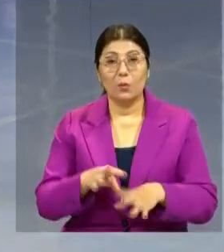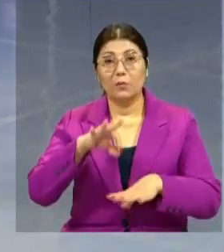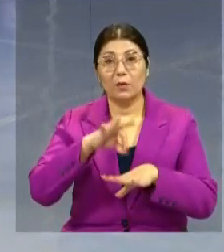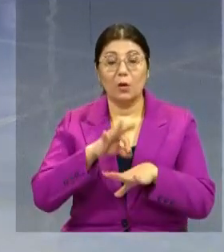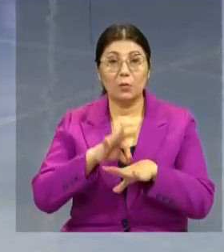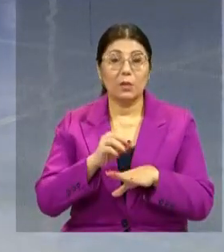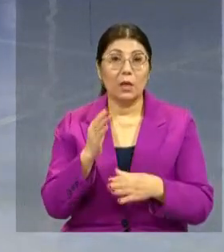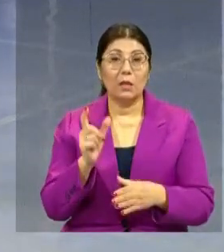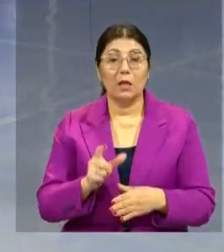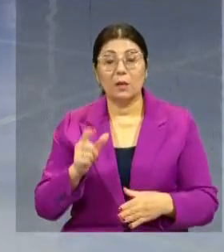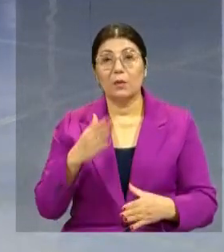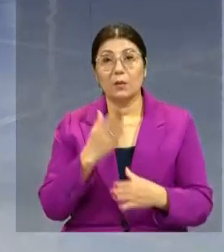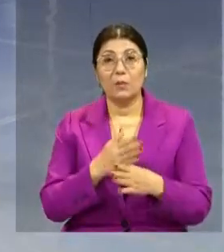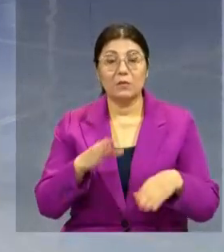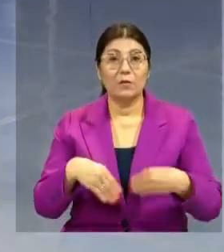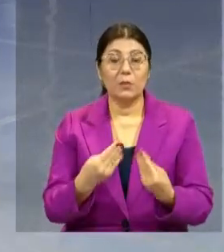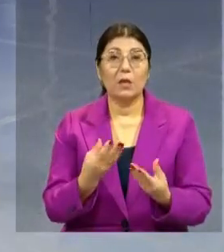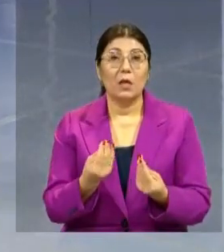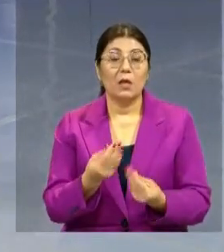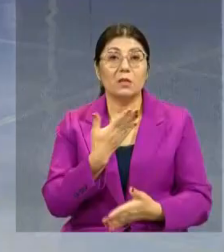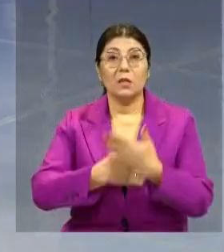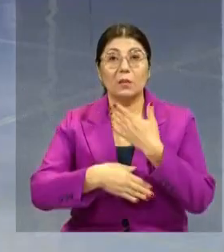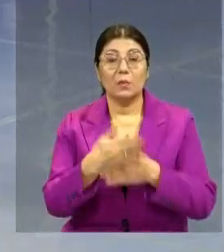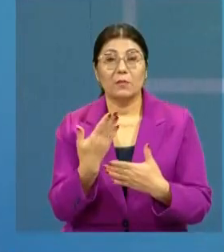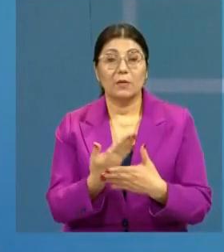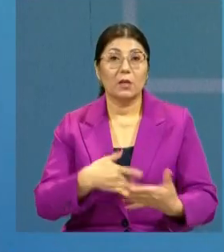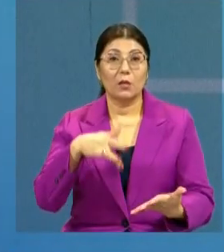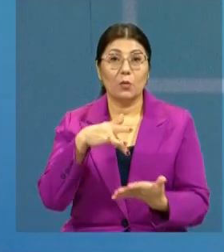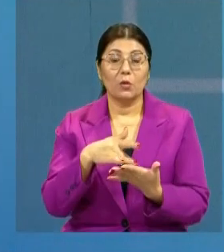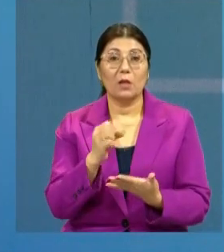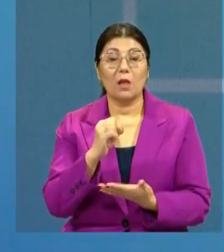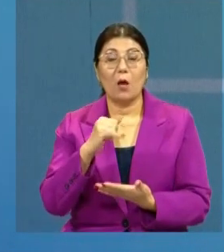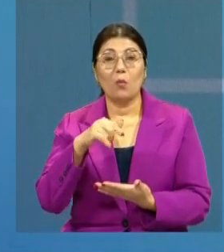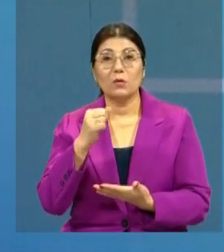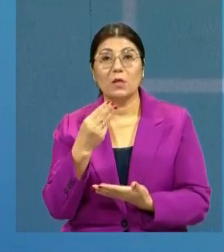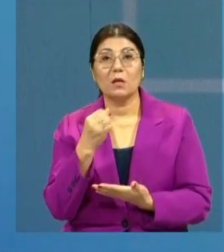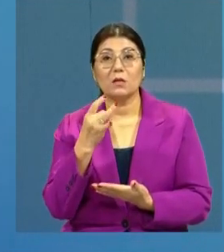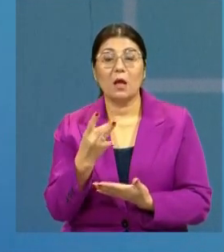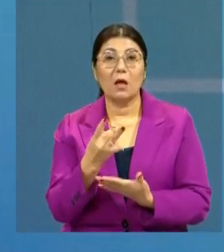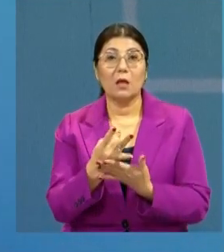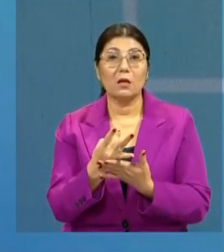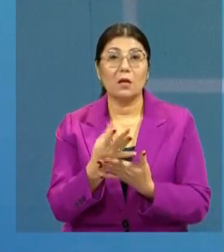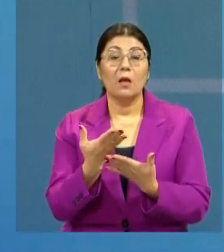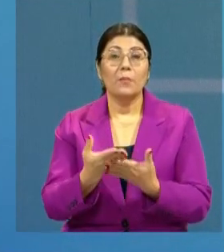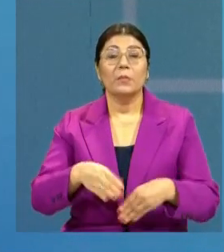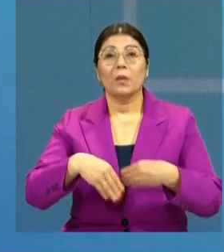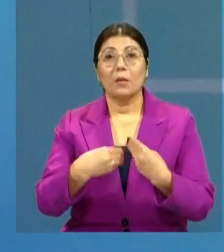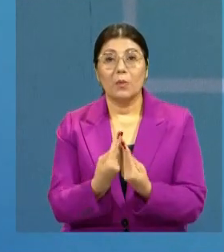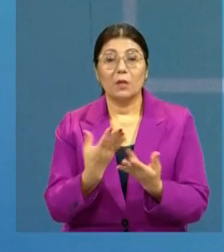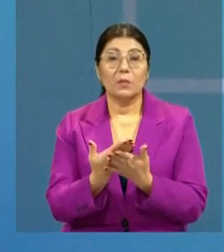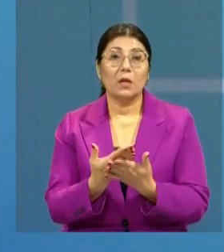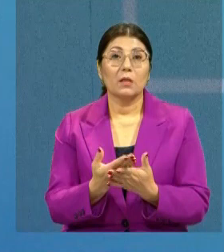бөлек мүмкіндігі шектеулі жандардың орталықтарына барып ауызашар берілді. Оларға мәселен сурда переводпен біз уағыз насихат жасадық,